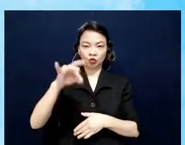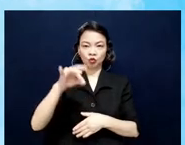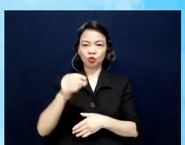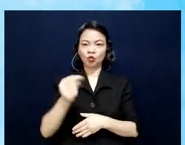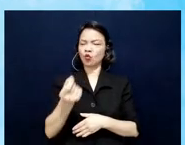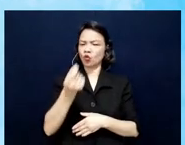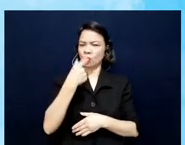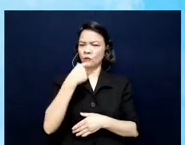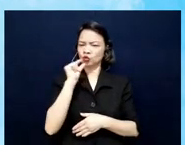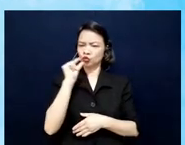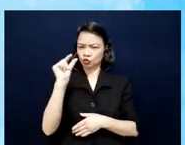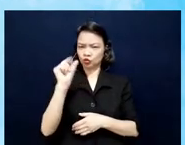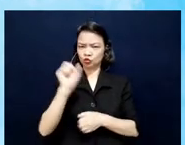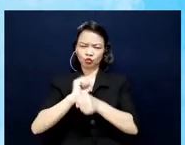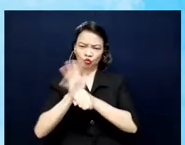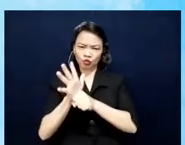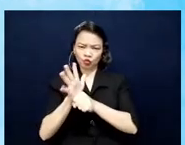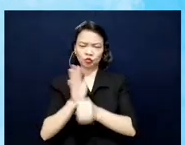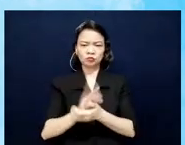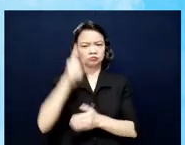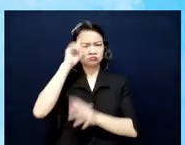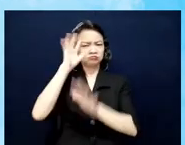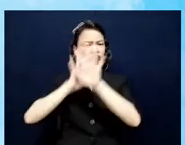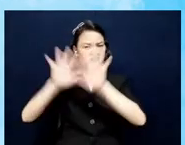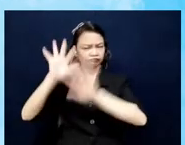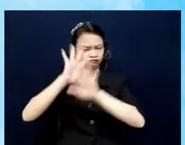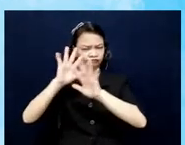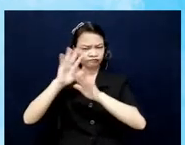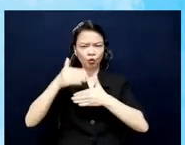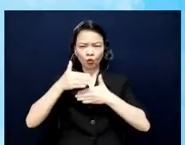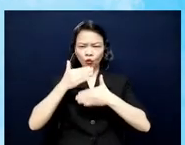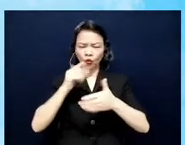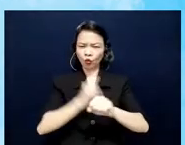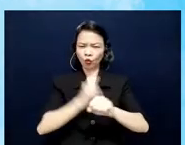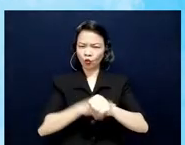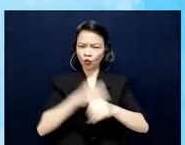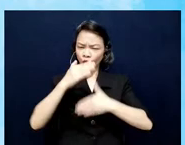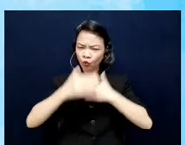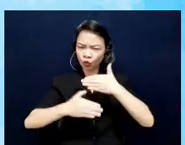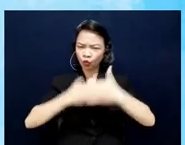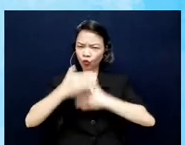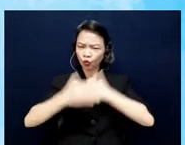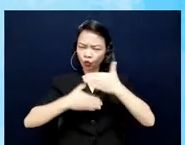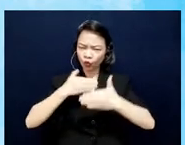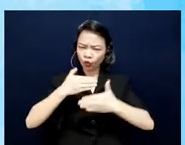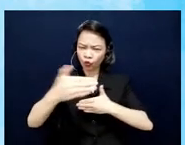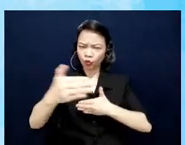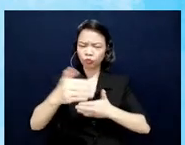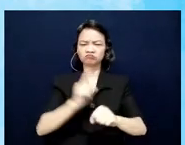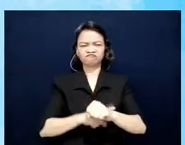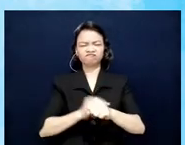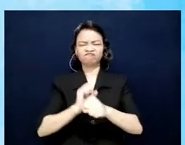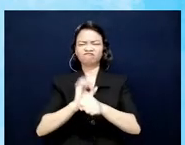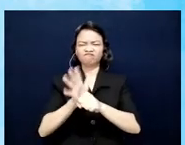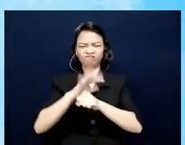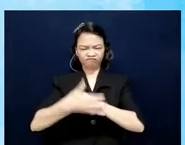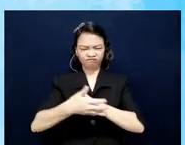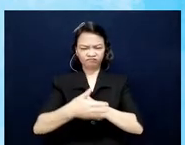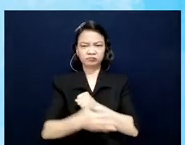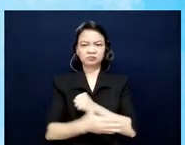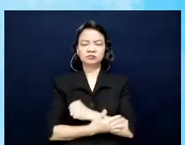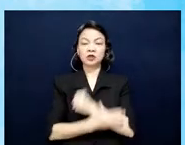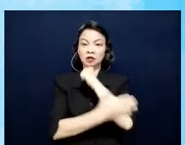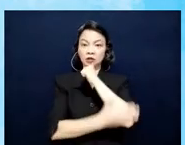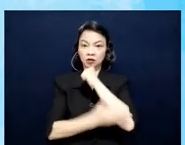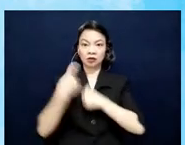COVID-19 diprediksi akan memperpanjang masa pandemi. Sehingga negara kita ini harus bersiap